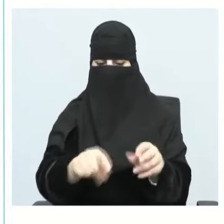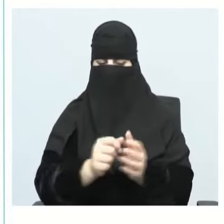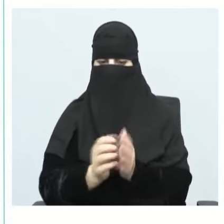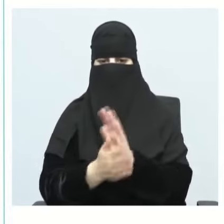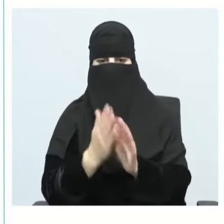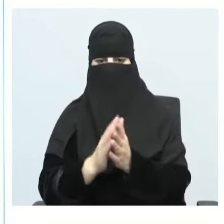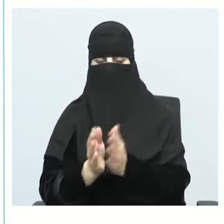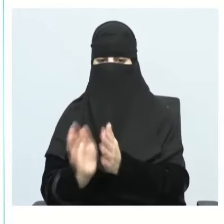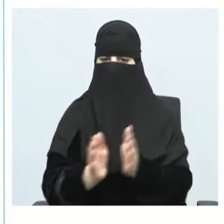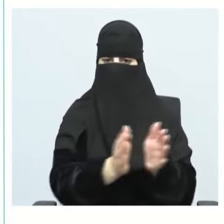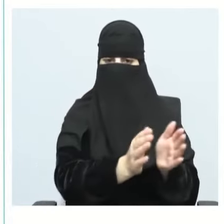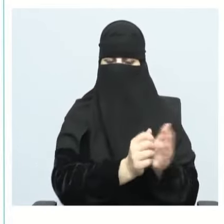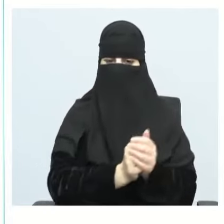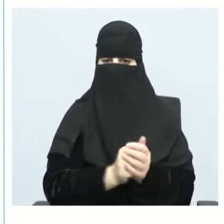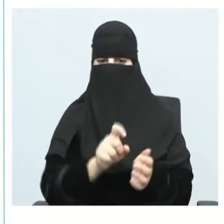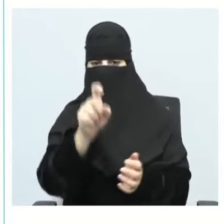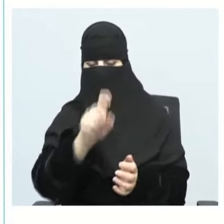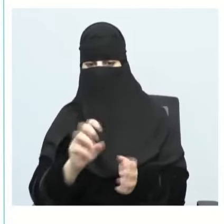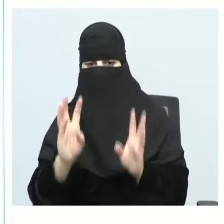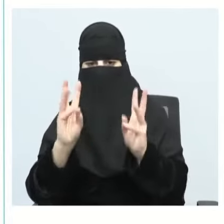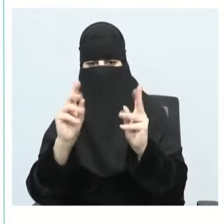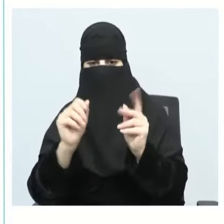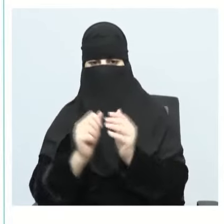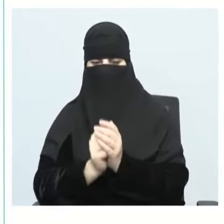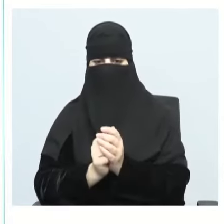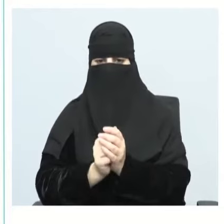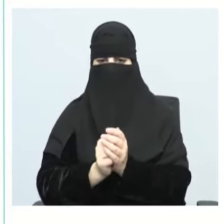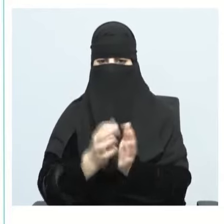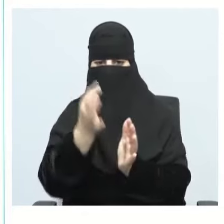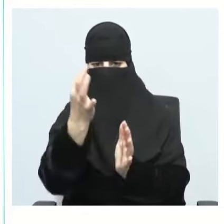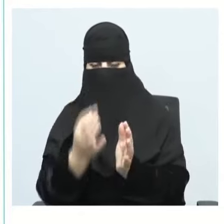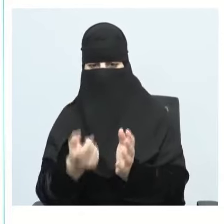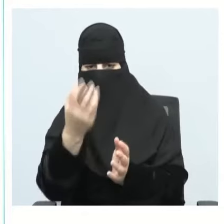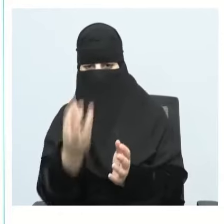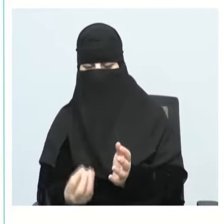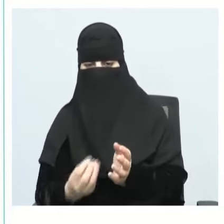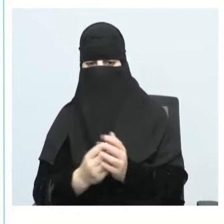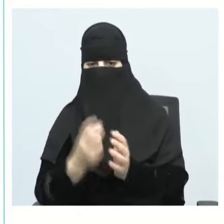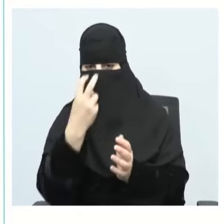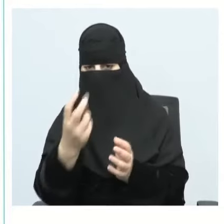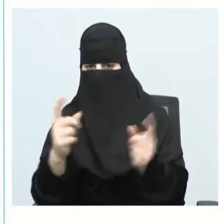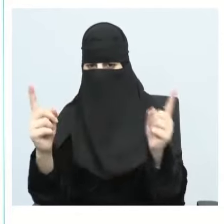من الترتيب السؤال يقول كم تشوف من النواتج ظهرت